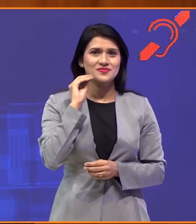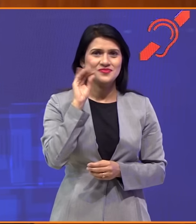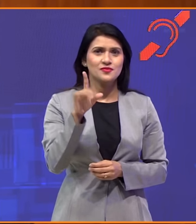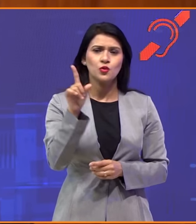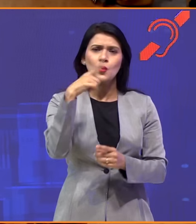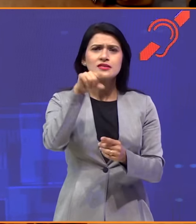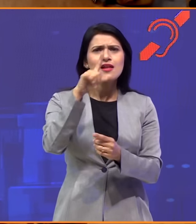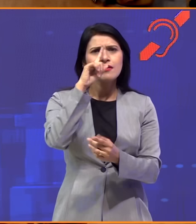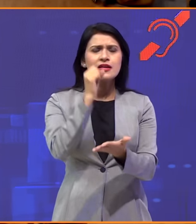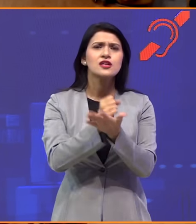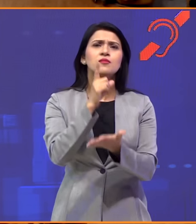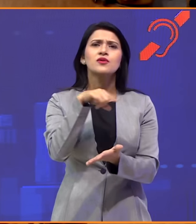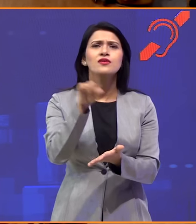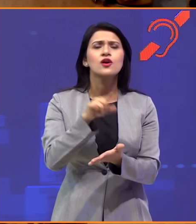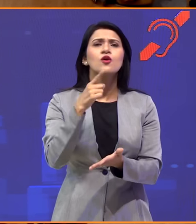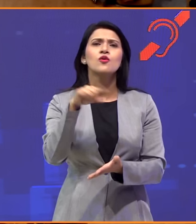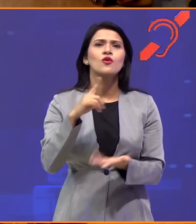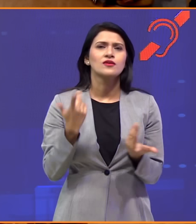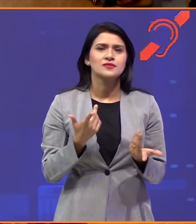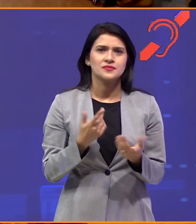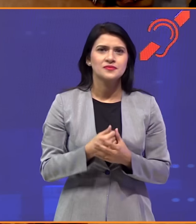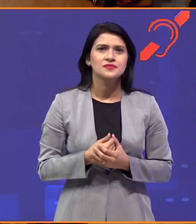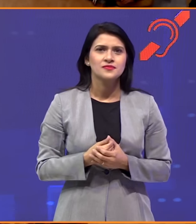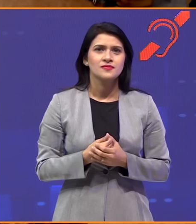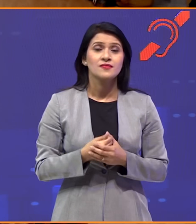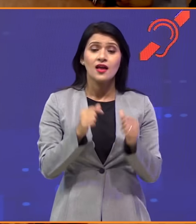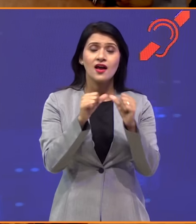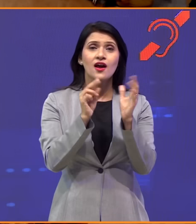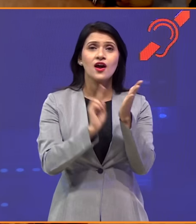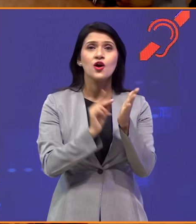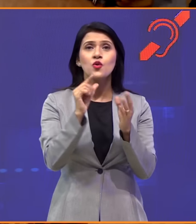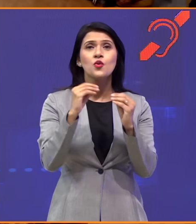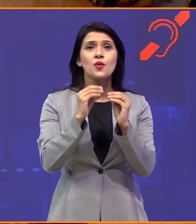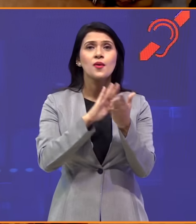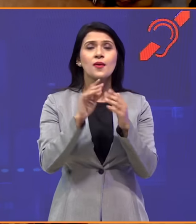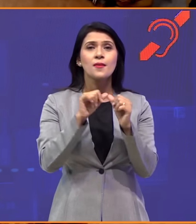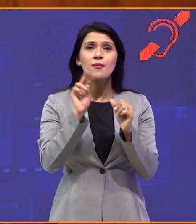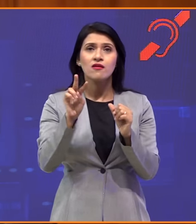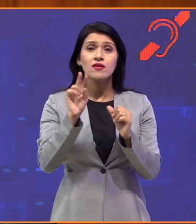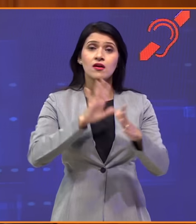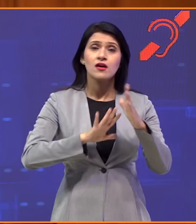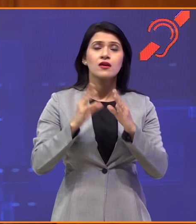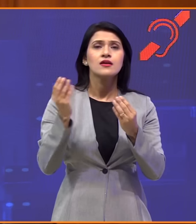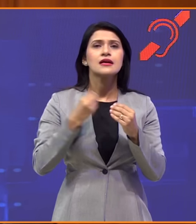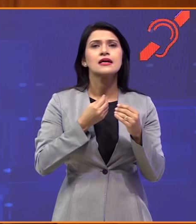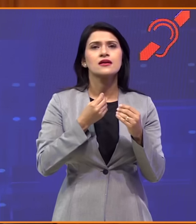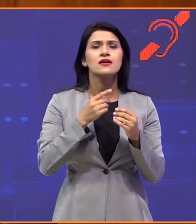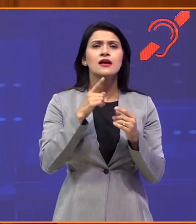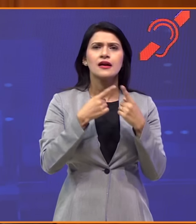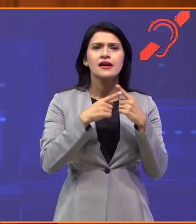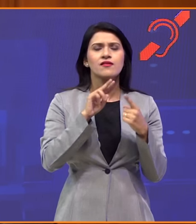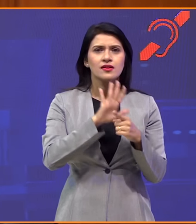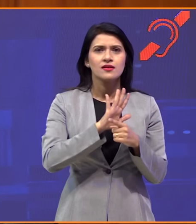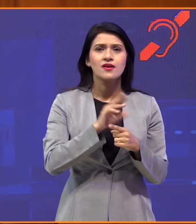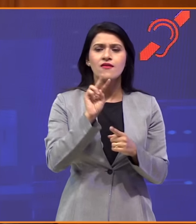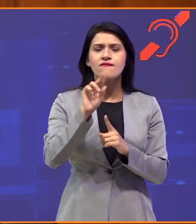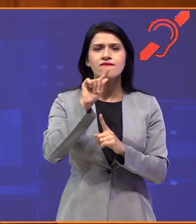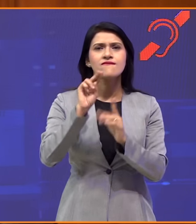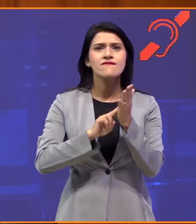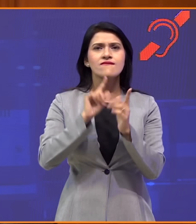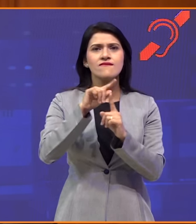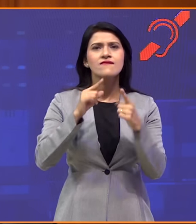डिसाइड कीजिए कि मैं सही था कि गलत था अनुभव सिन्हा एक सीरियल कर रहे थे उसमें मेन रोल हमारे एक दोस्त थे विप विनीत कुमार वह कर रहे